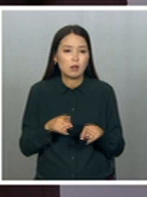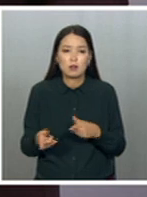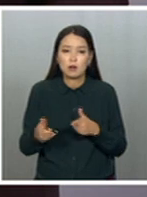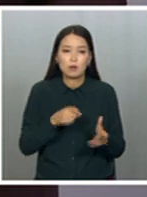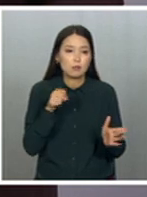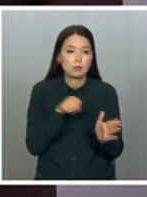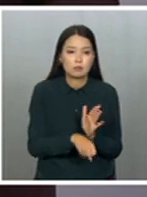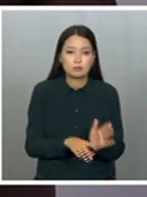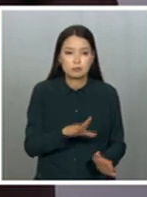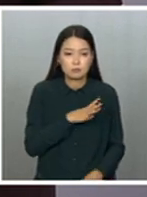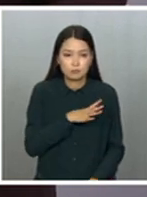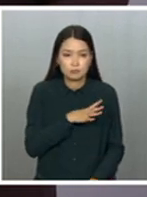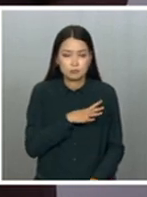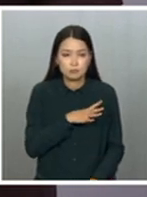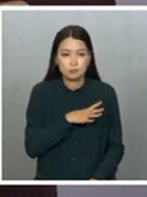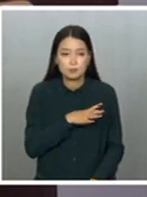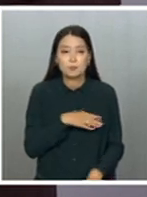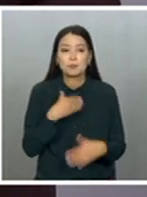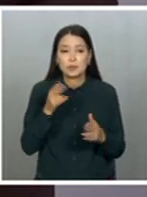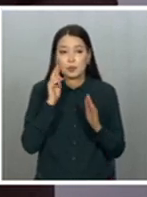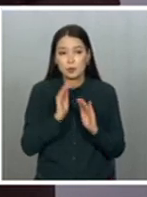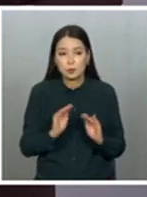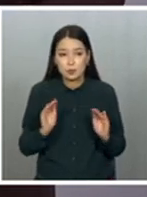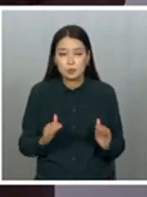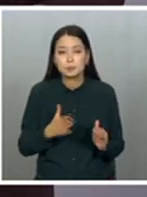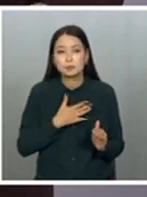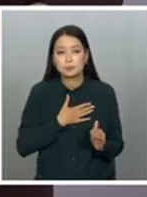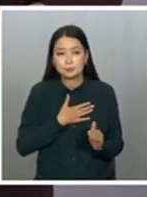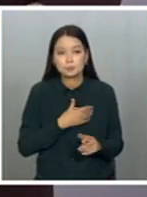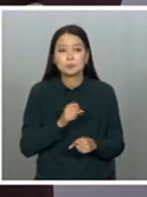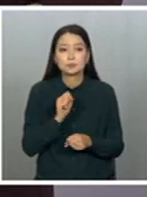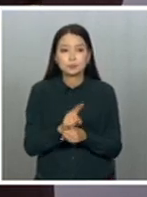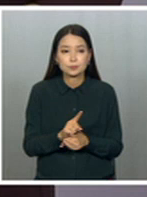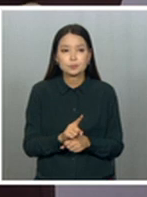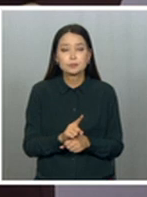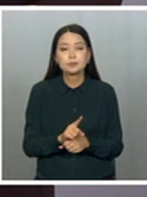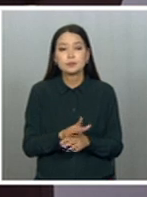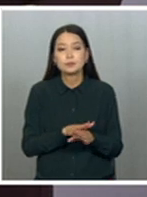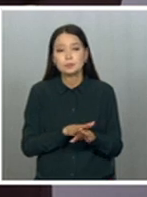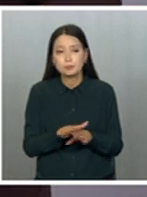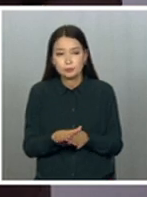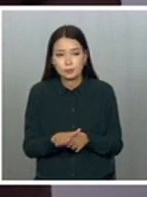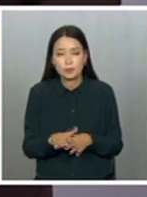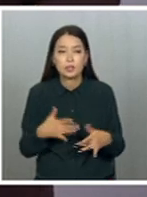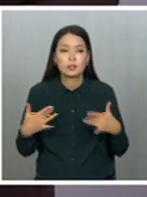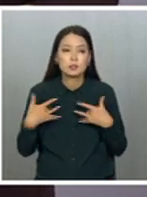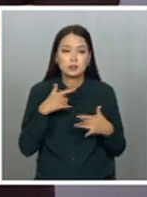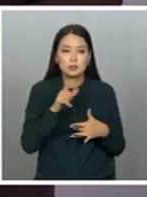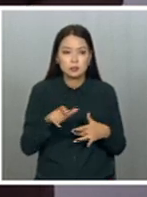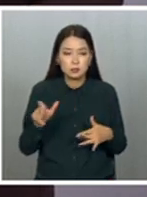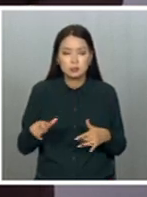дайын болатын. Міне оқушылар, біз тапсырма орындай отырып, кейіпкерлердің